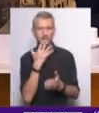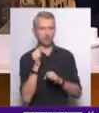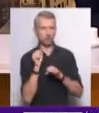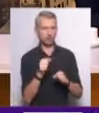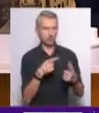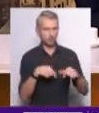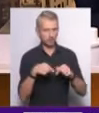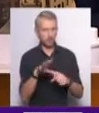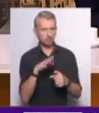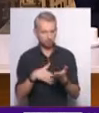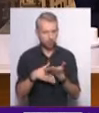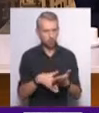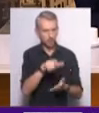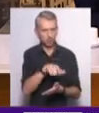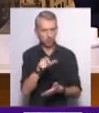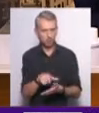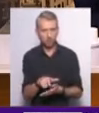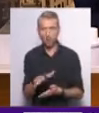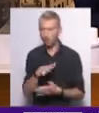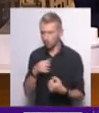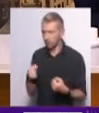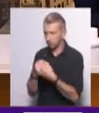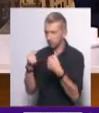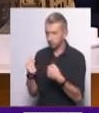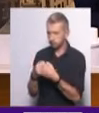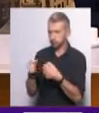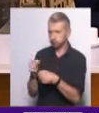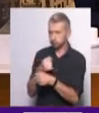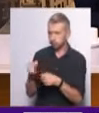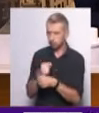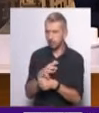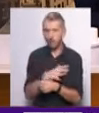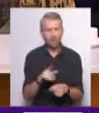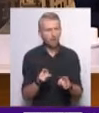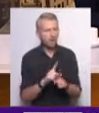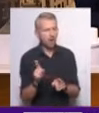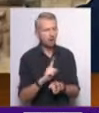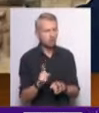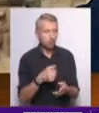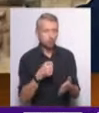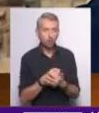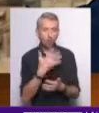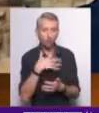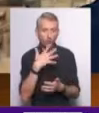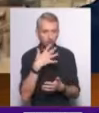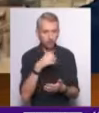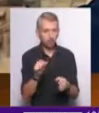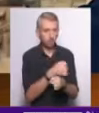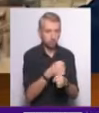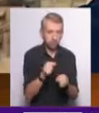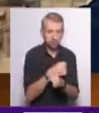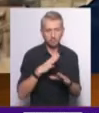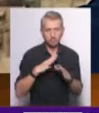організацій допомагали людям відганяти їх. Ну, скажімо, просто були зіткнення так само. Прямо так от, щоб сказати, до крові, до бійок